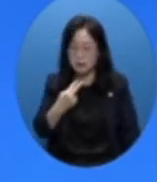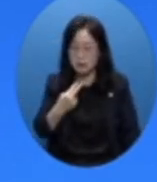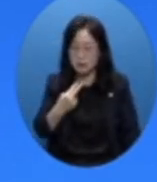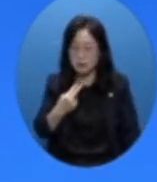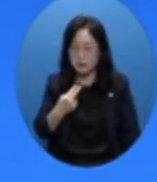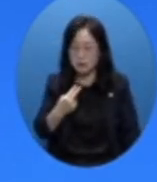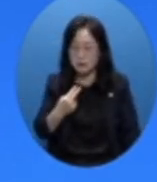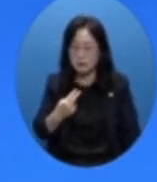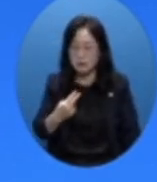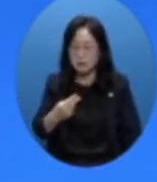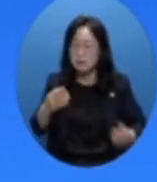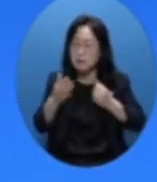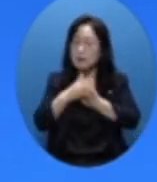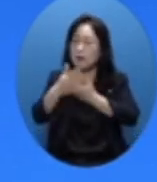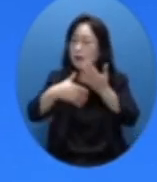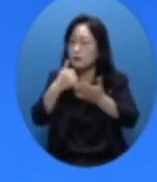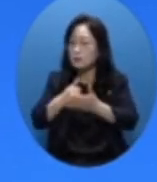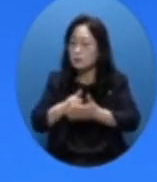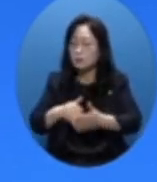하나님을 알지 못하고